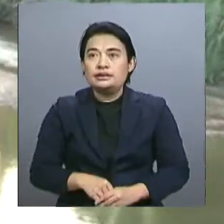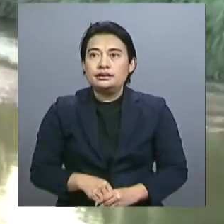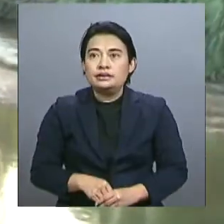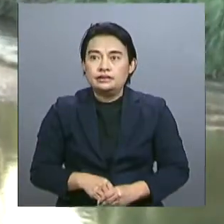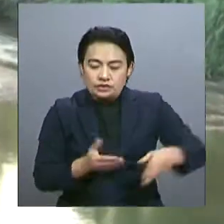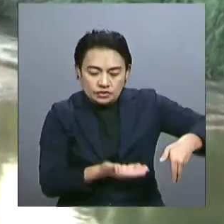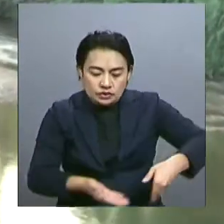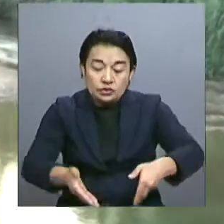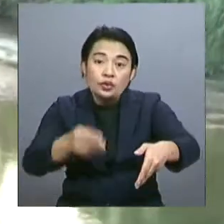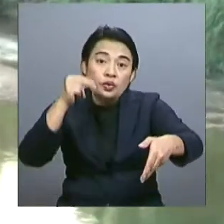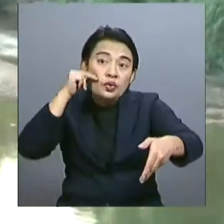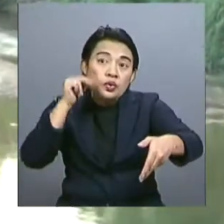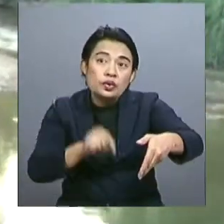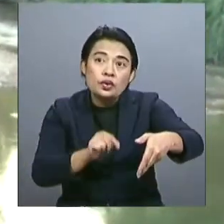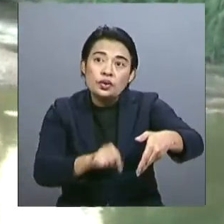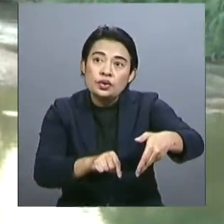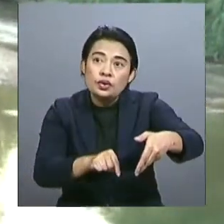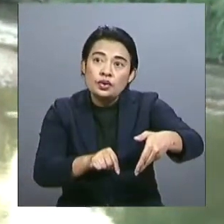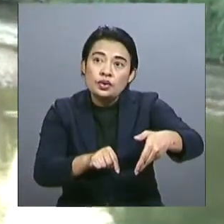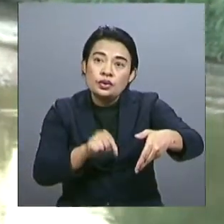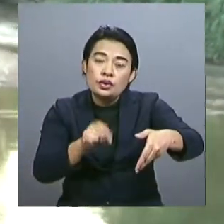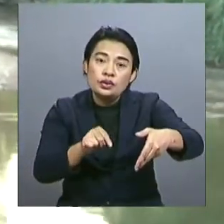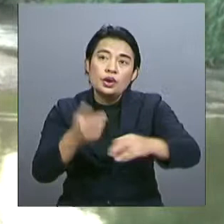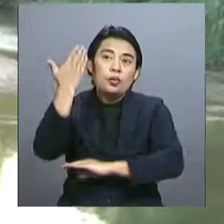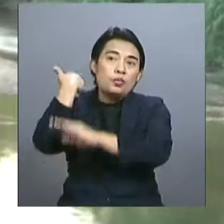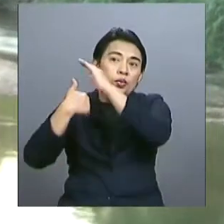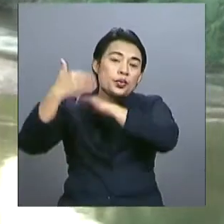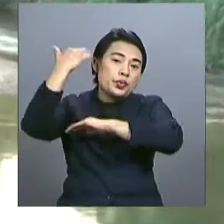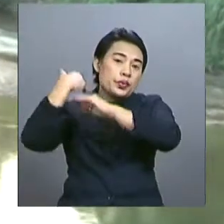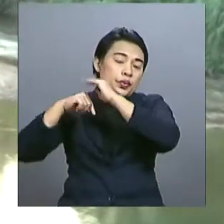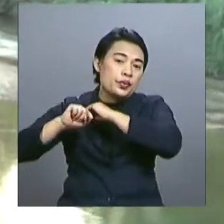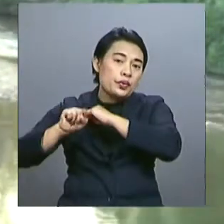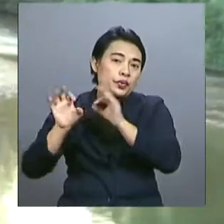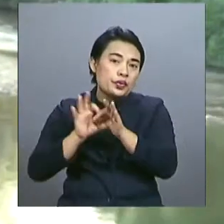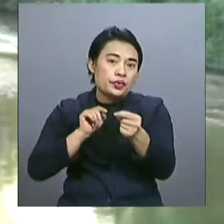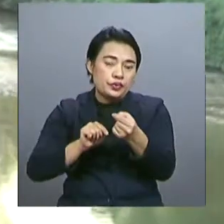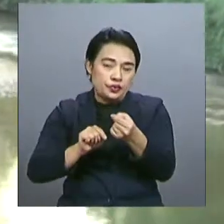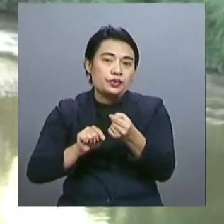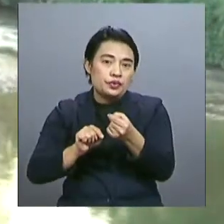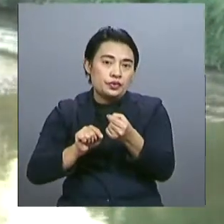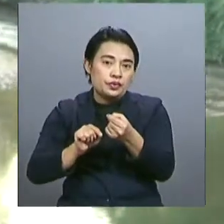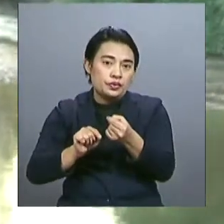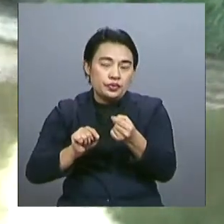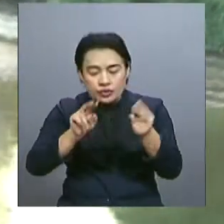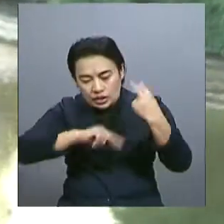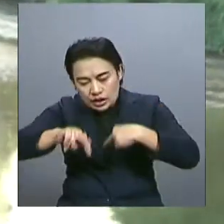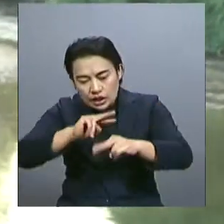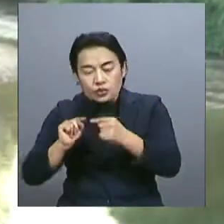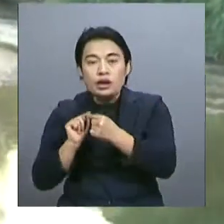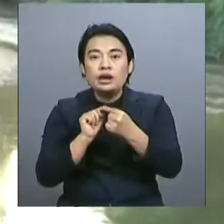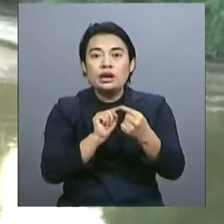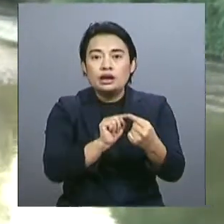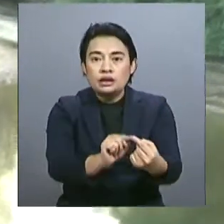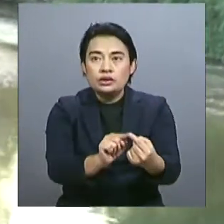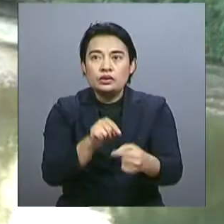ผมความสำคัญเนี่ยมาตั้งแต่การบรรลุมาตั้งพ่อแม่ย่าให้ดูแลกันต่อไปความสำคัญเนี่ย